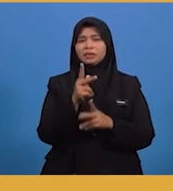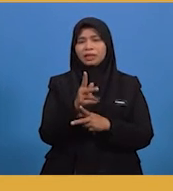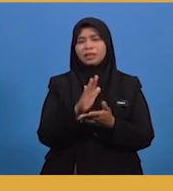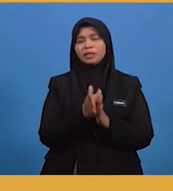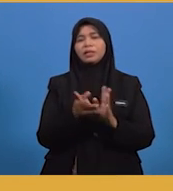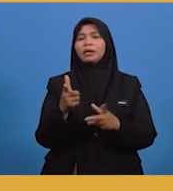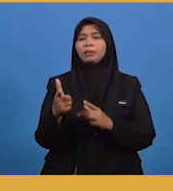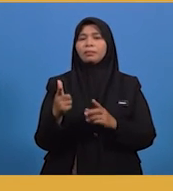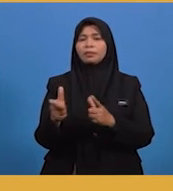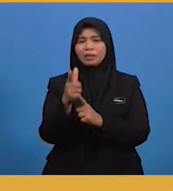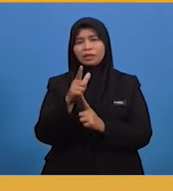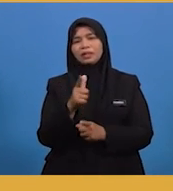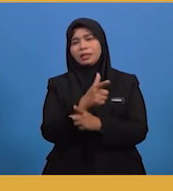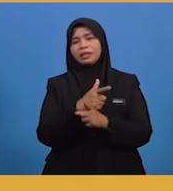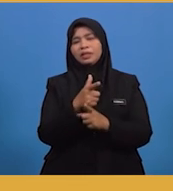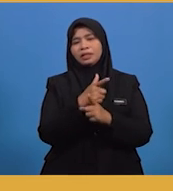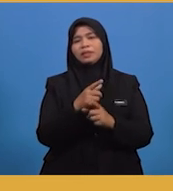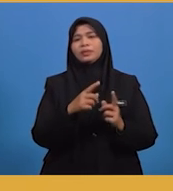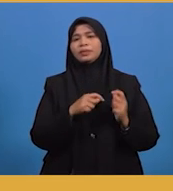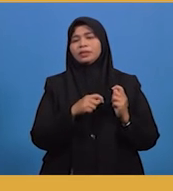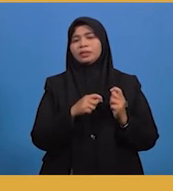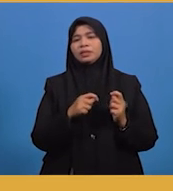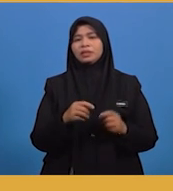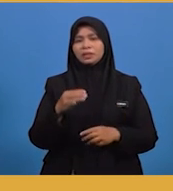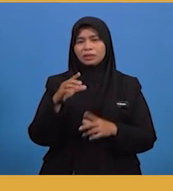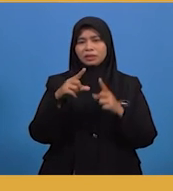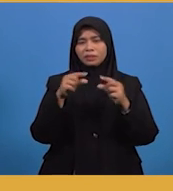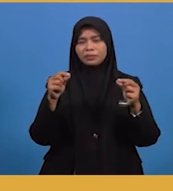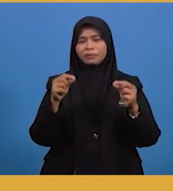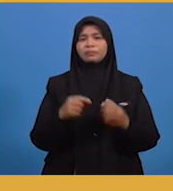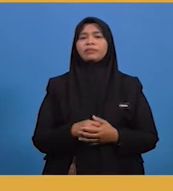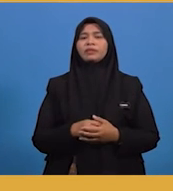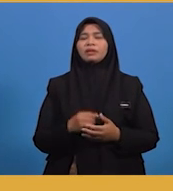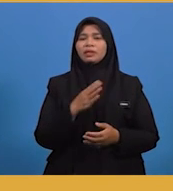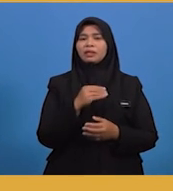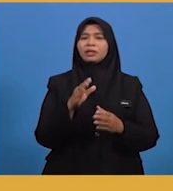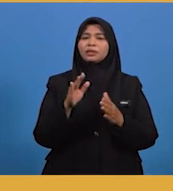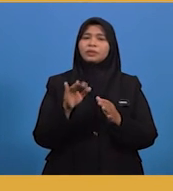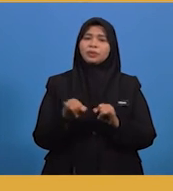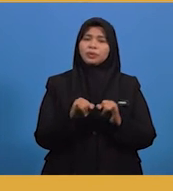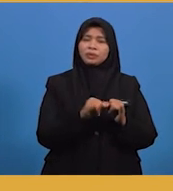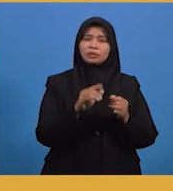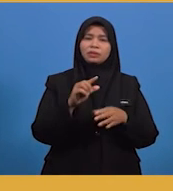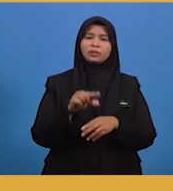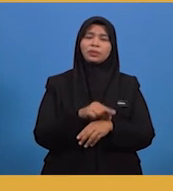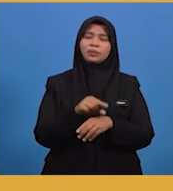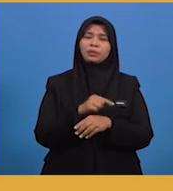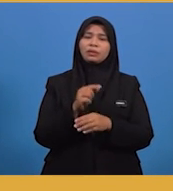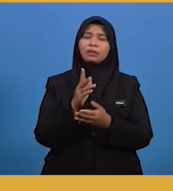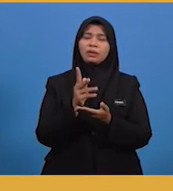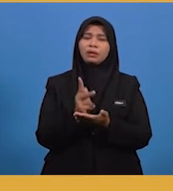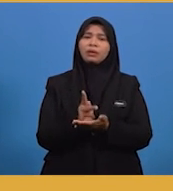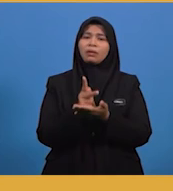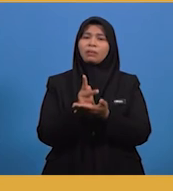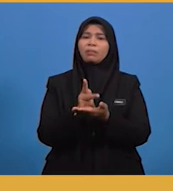Jepun. Selain itu, tentera Jepun juga menggunakan bot bagi menurunkan tenteranya